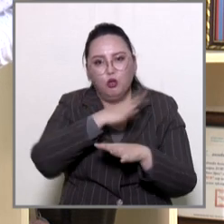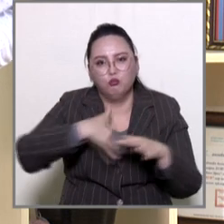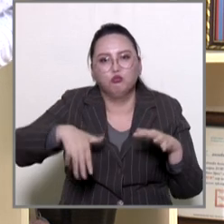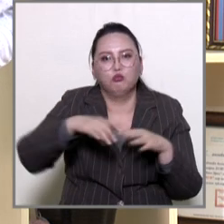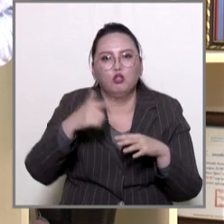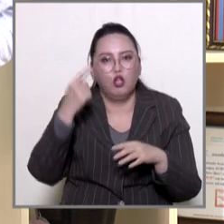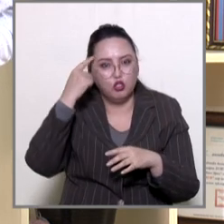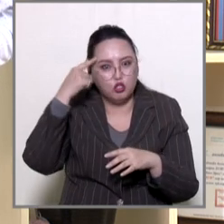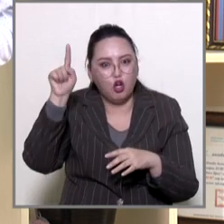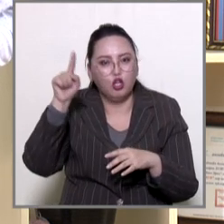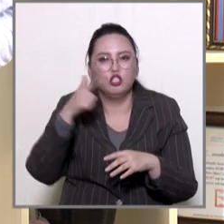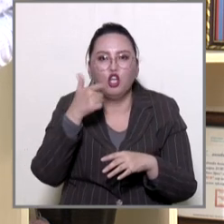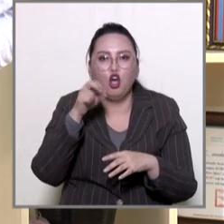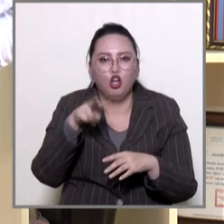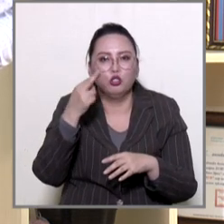халуун техний